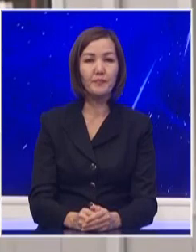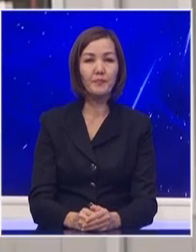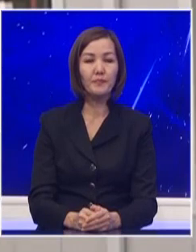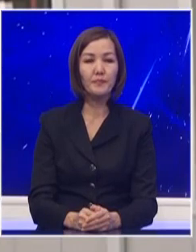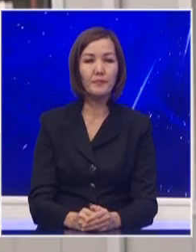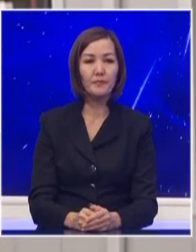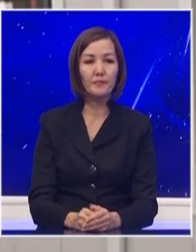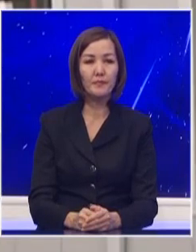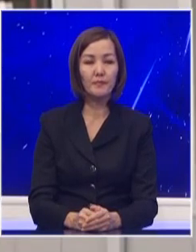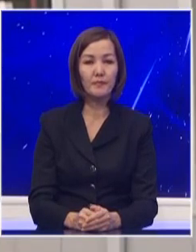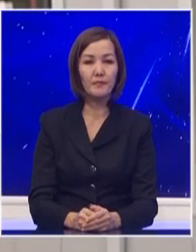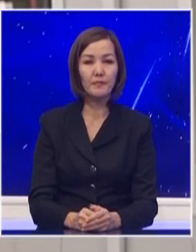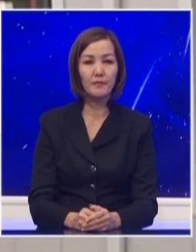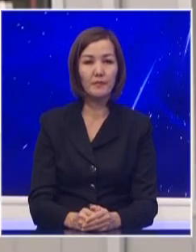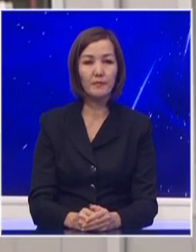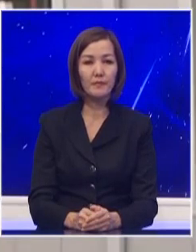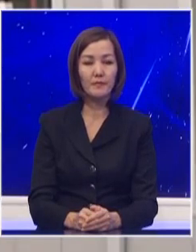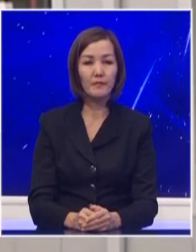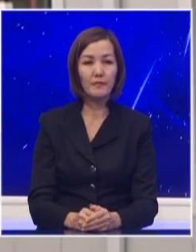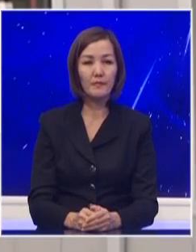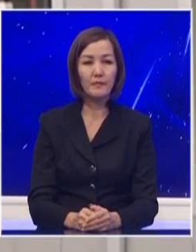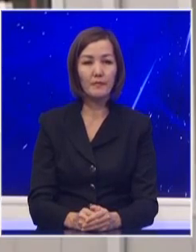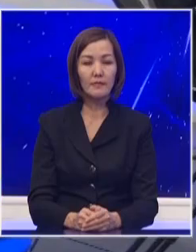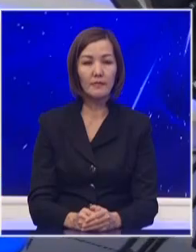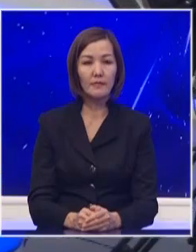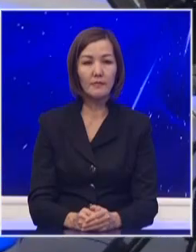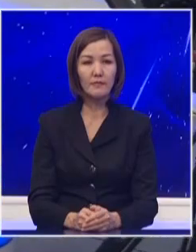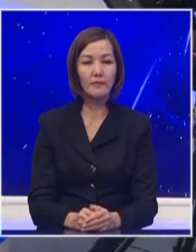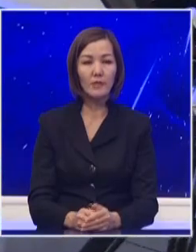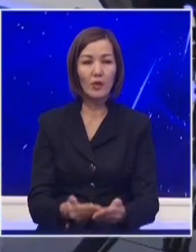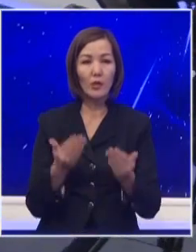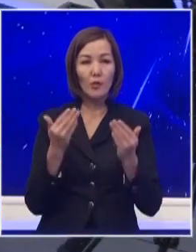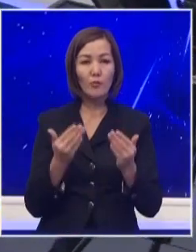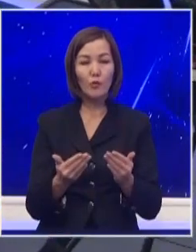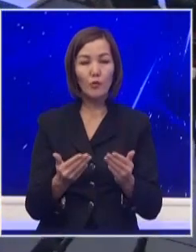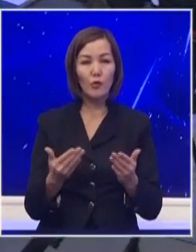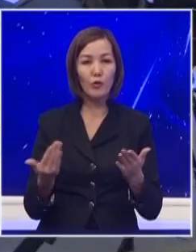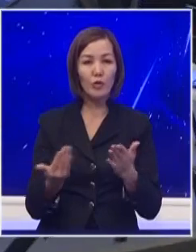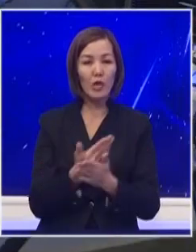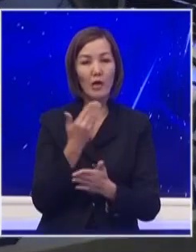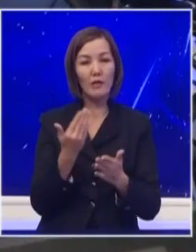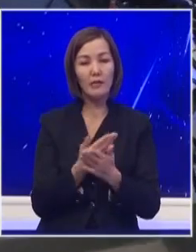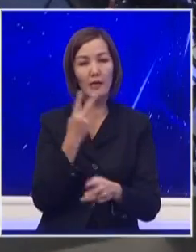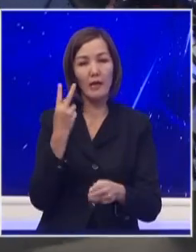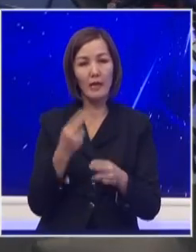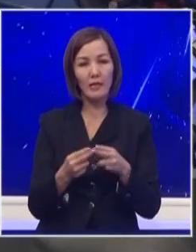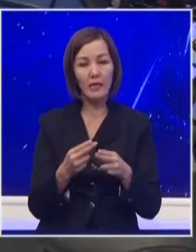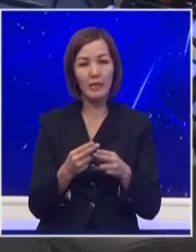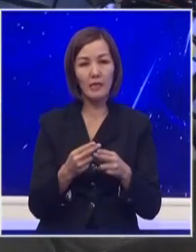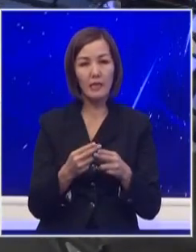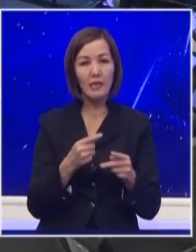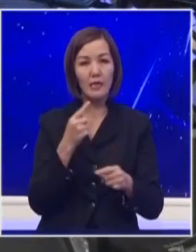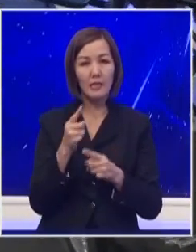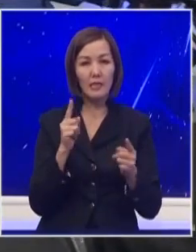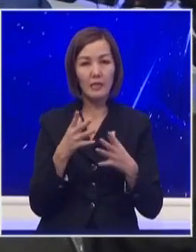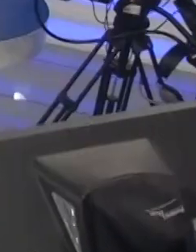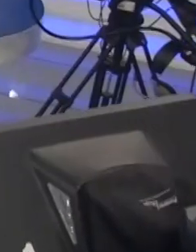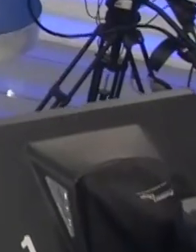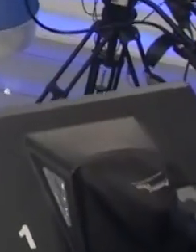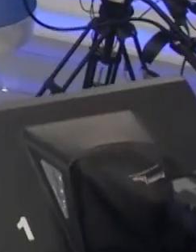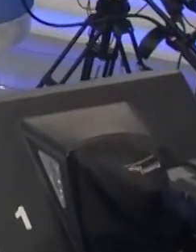соның 75% шағын комплекті. Осы 351 білім ордасының шамамен 160-тан астамында бала саны талапқа сай